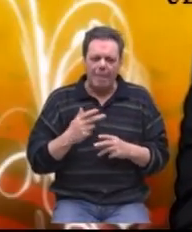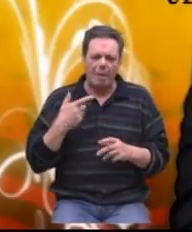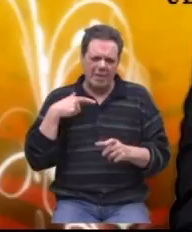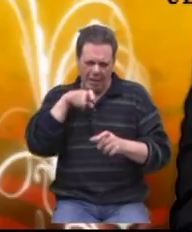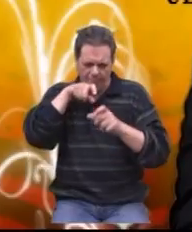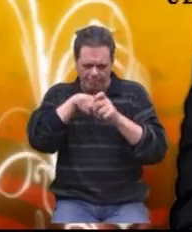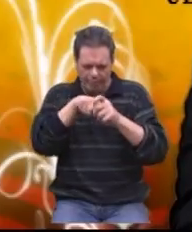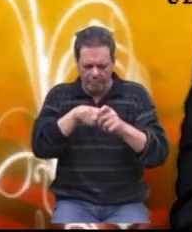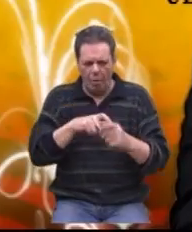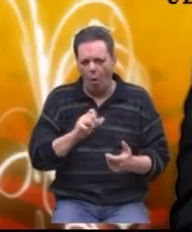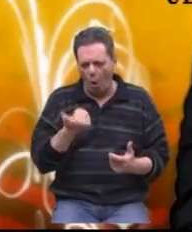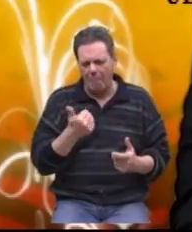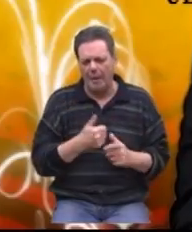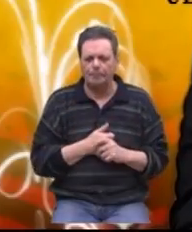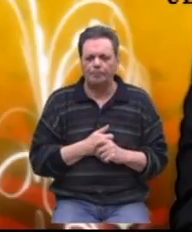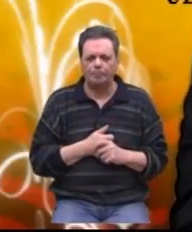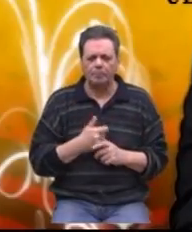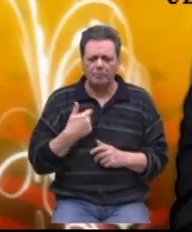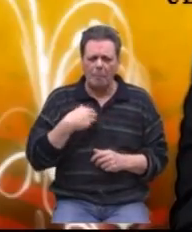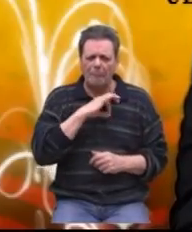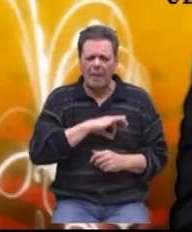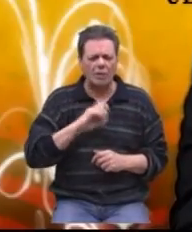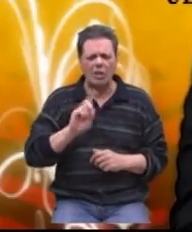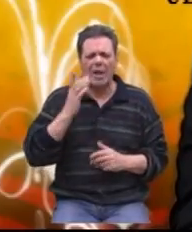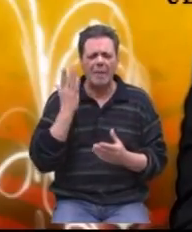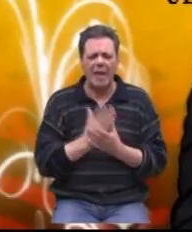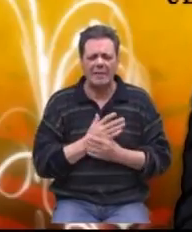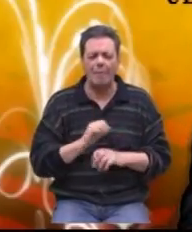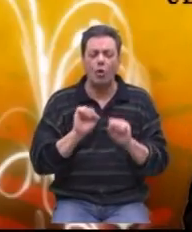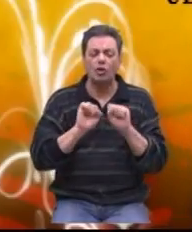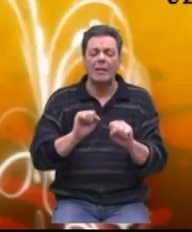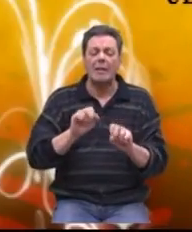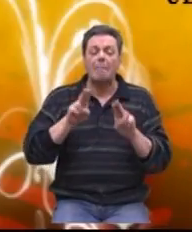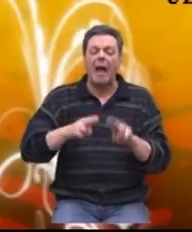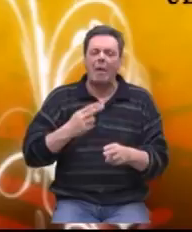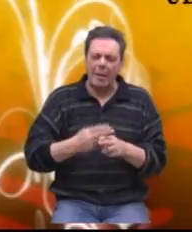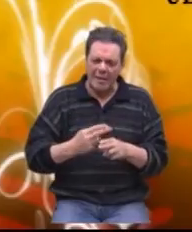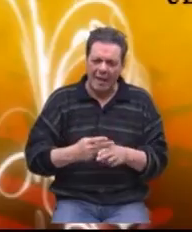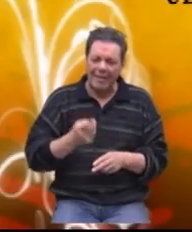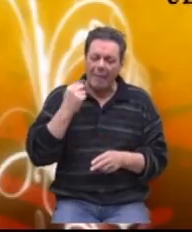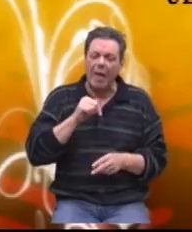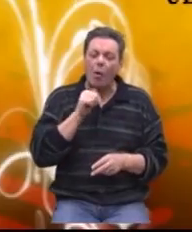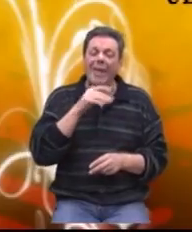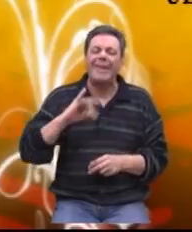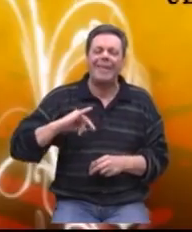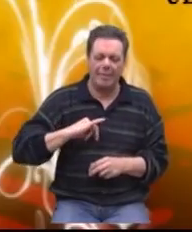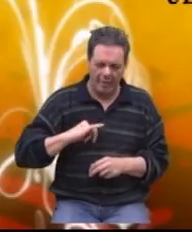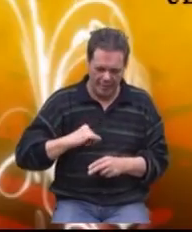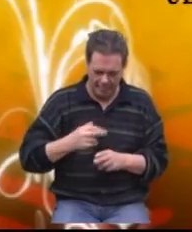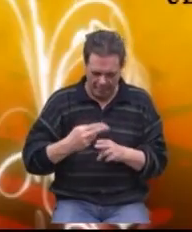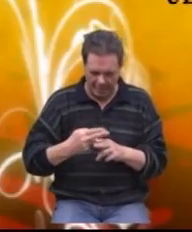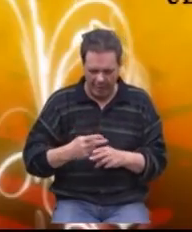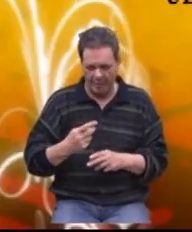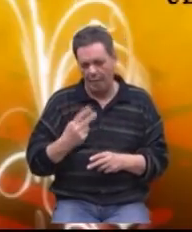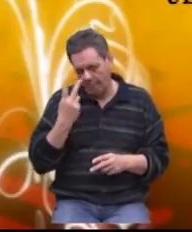mogućem roku u kontakt. Naša zadaća nije samo naime štititi prava pacijenata, nego i interese. Prema tome